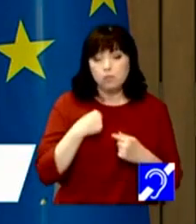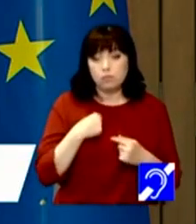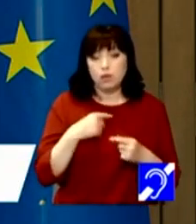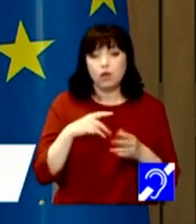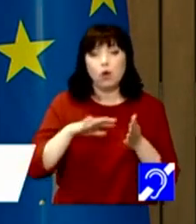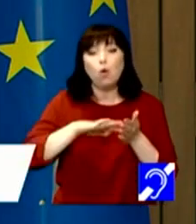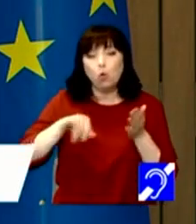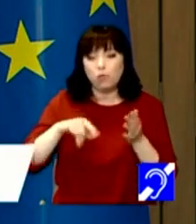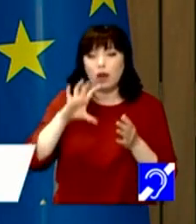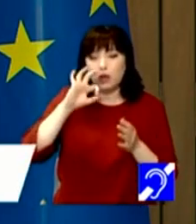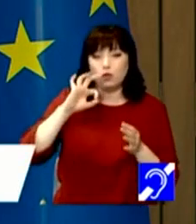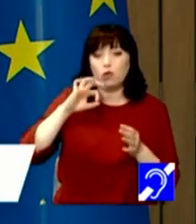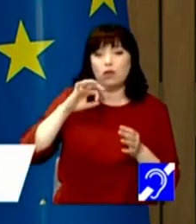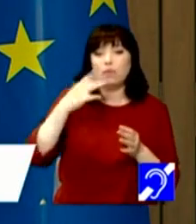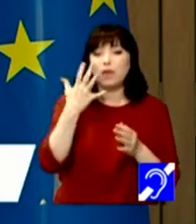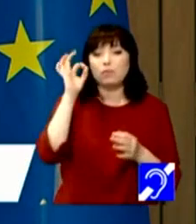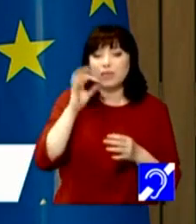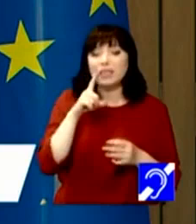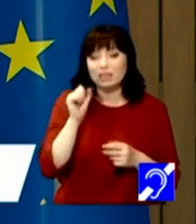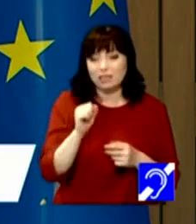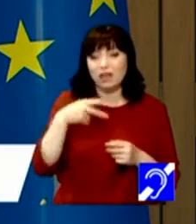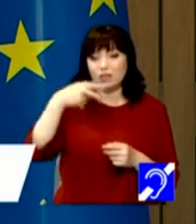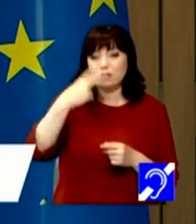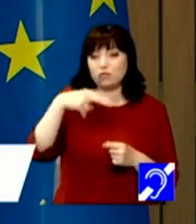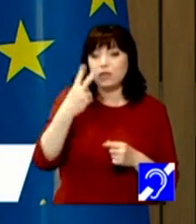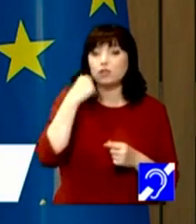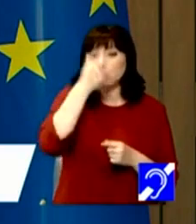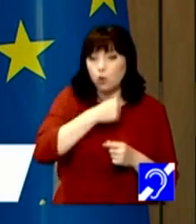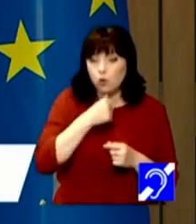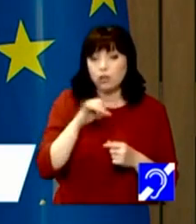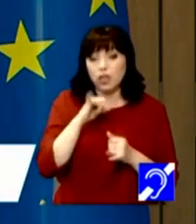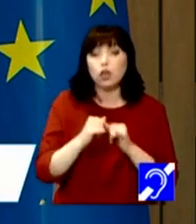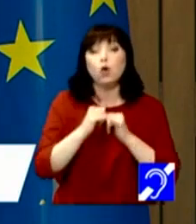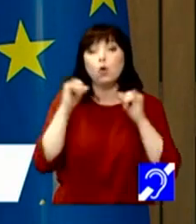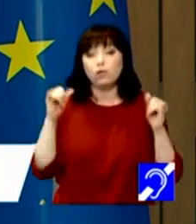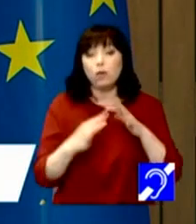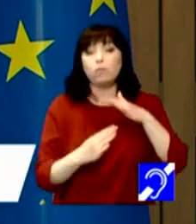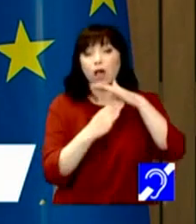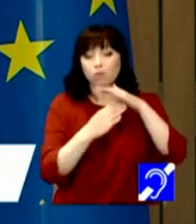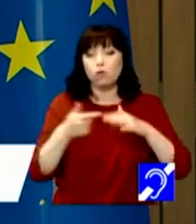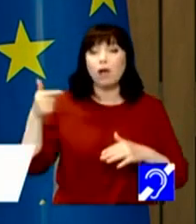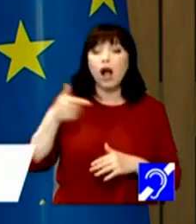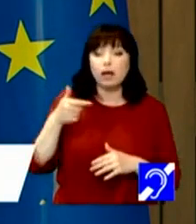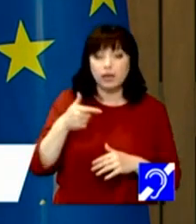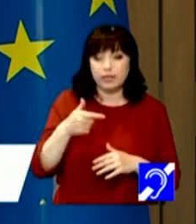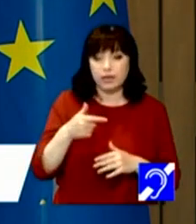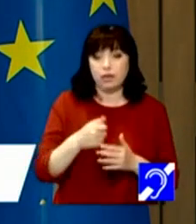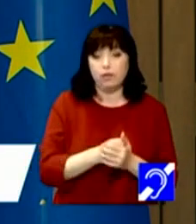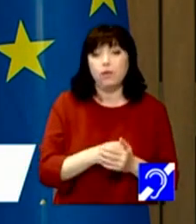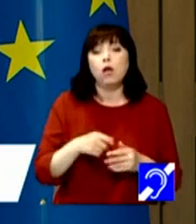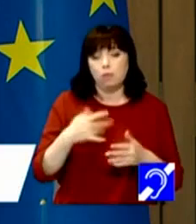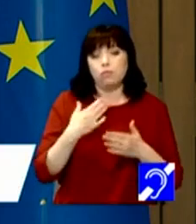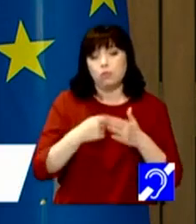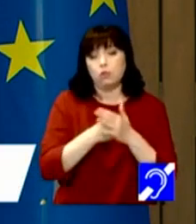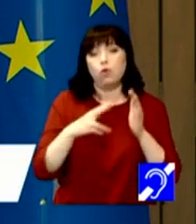de 0,35% pentru anul 2022 și am majorat plafonul de garantare. Practic, până